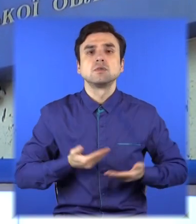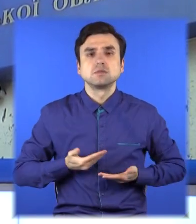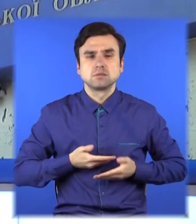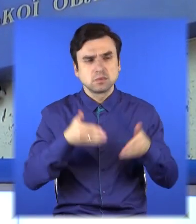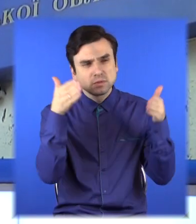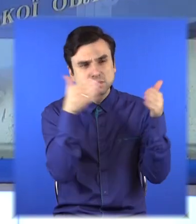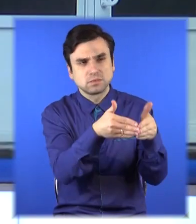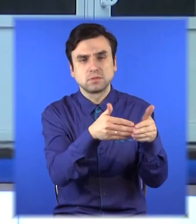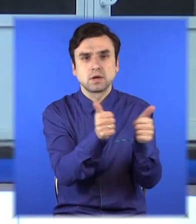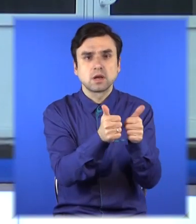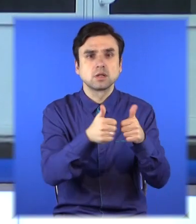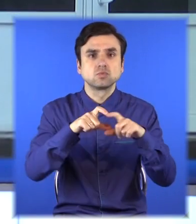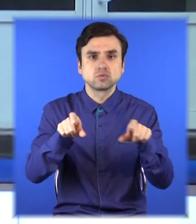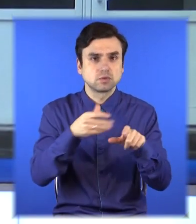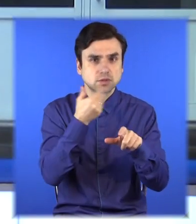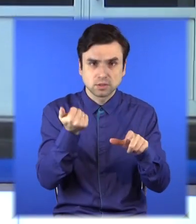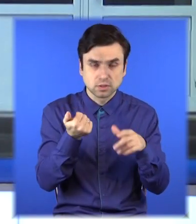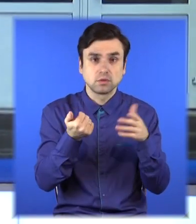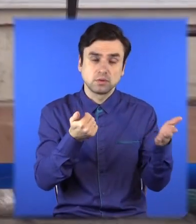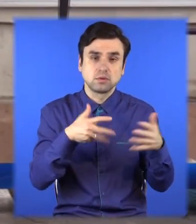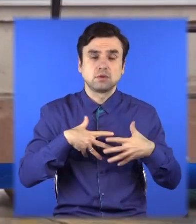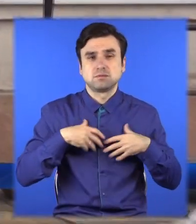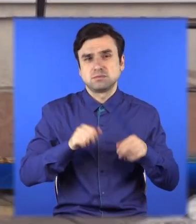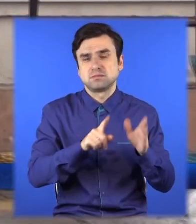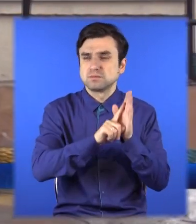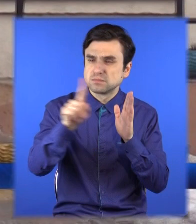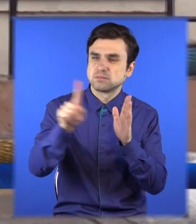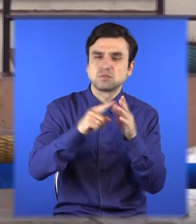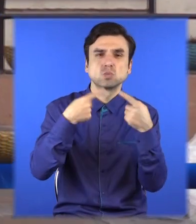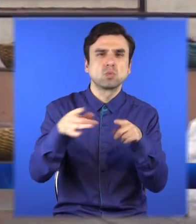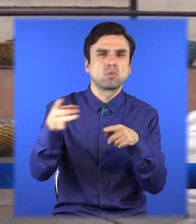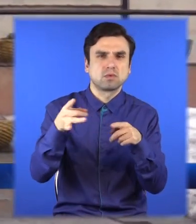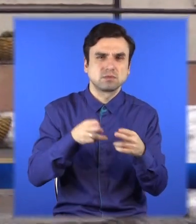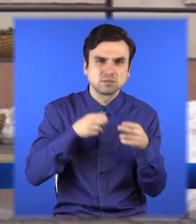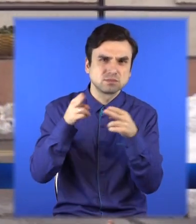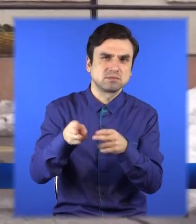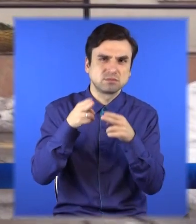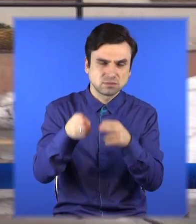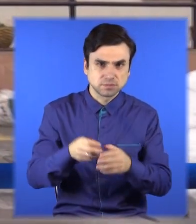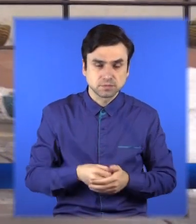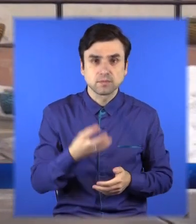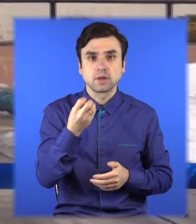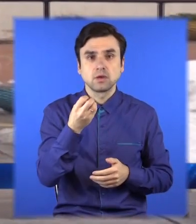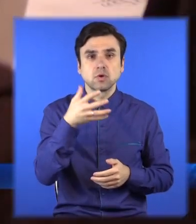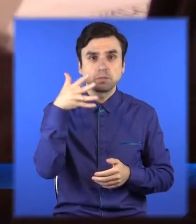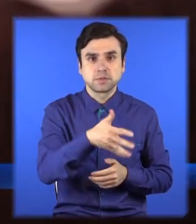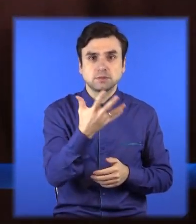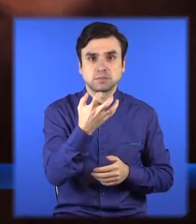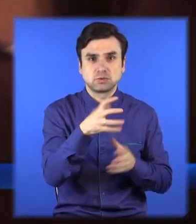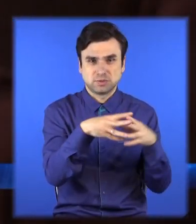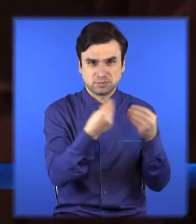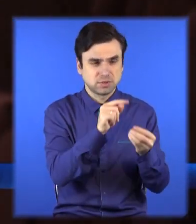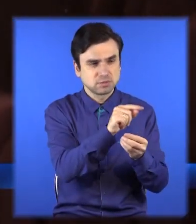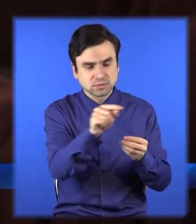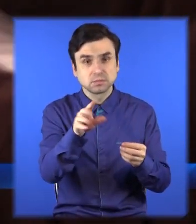могли б навчатись діти. Тому, аби здобути знання, їм доводиться їздити в інші райони. Також більше 5,5 тисяч сімей отримують